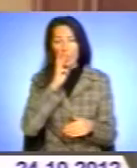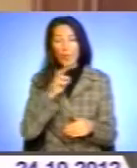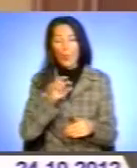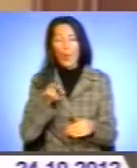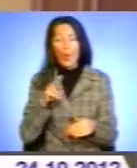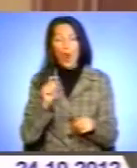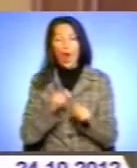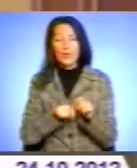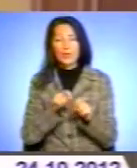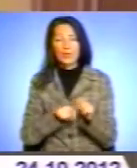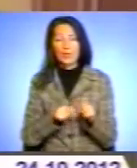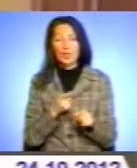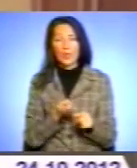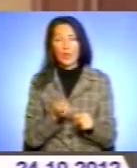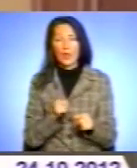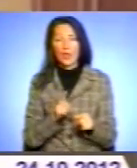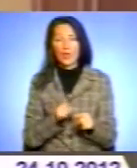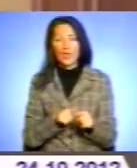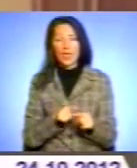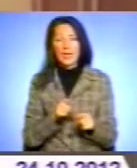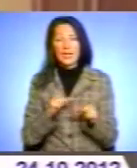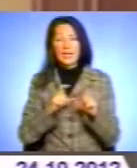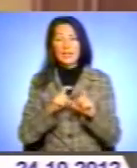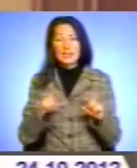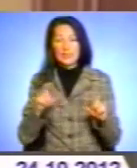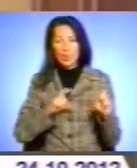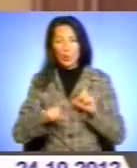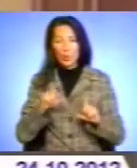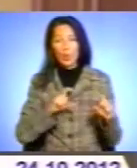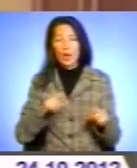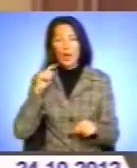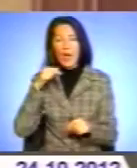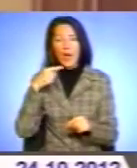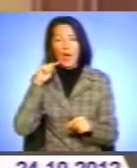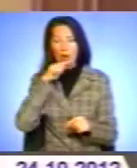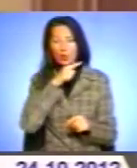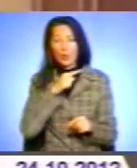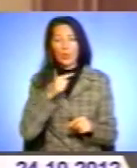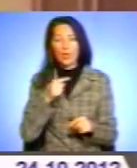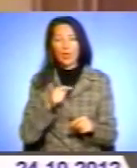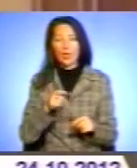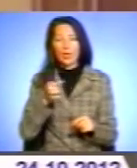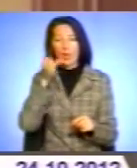исследованиям того же Института экономики Национальной академии наук сегодня